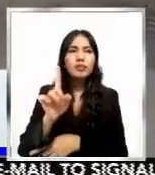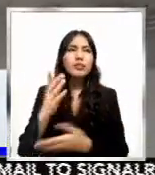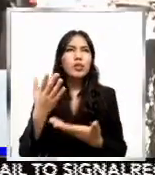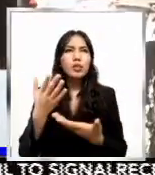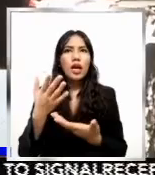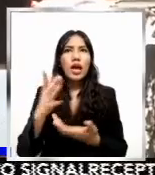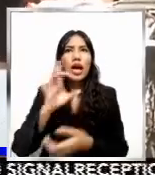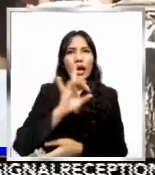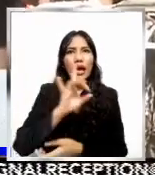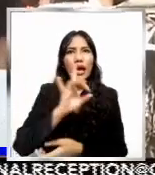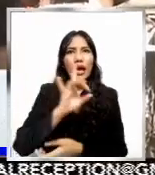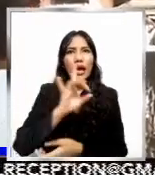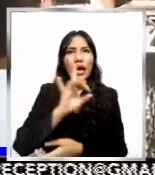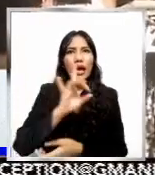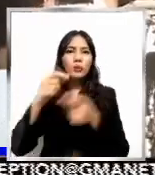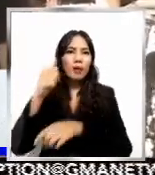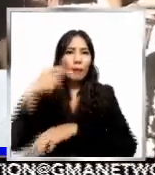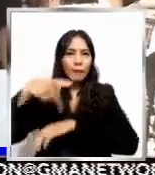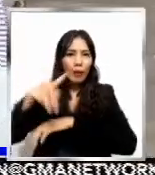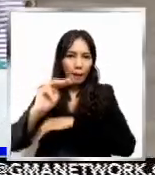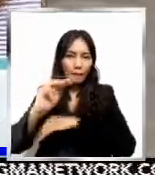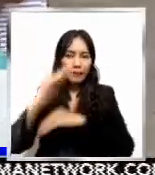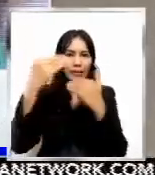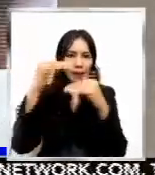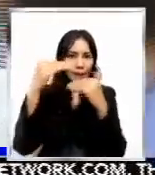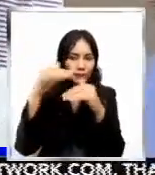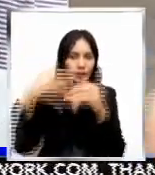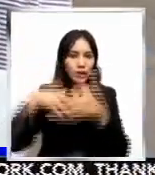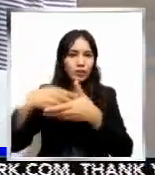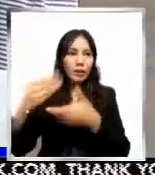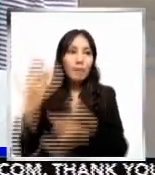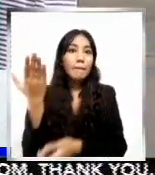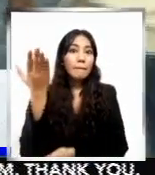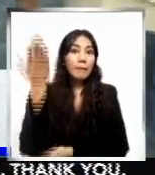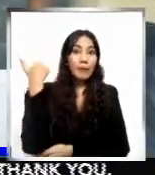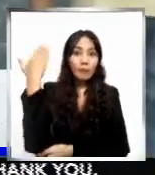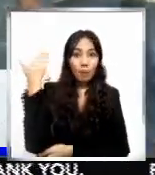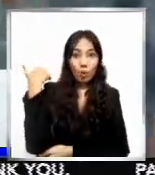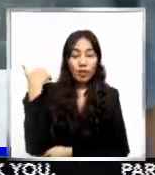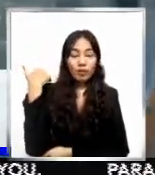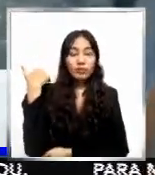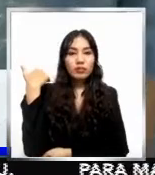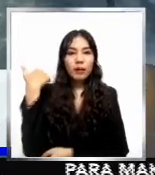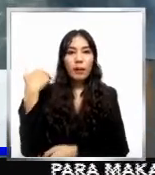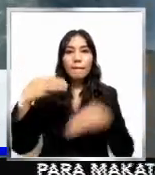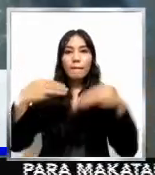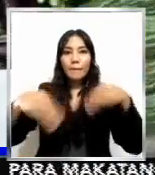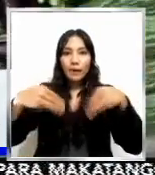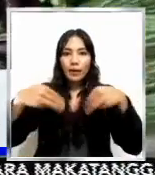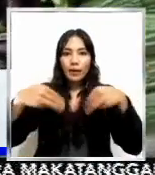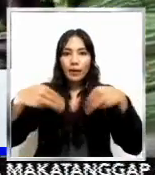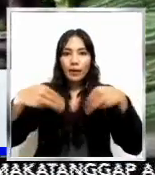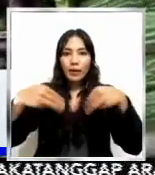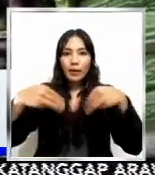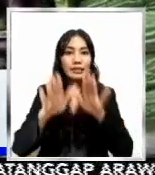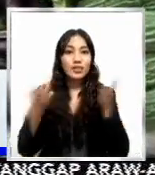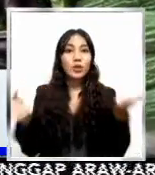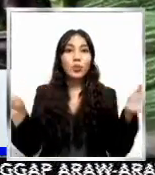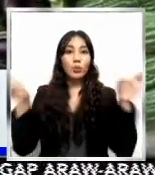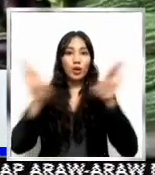factor. Yung palengke, dati walang palengke pag linggo kasi disinfection day. Dahil sa pakiusap ng